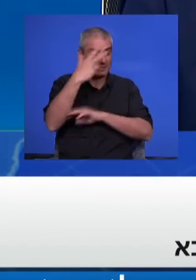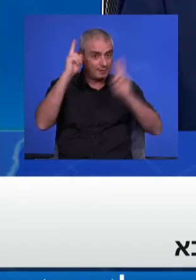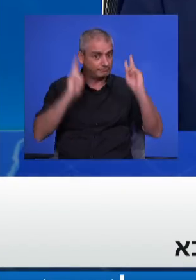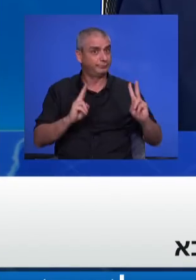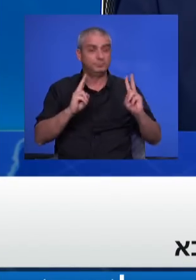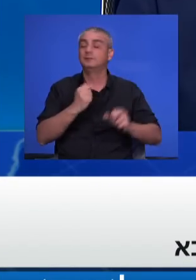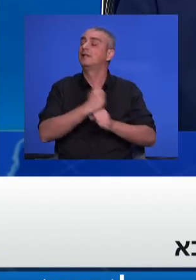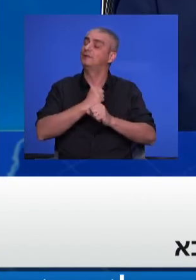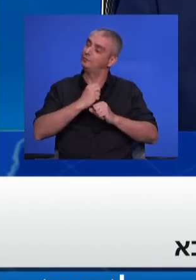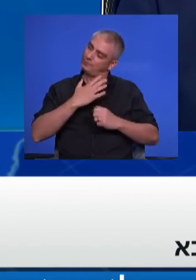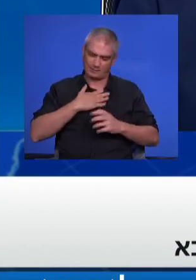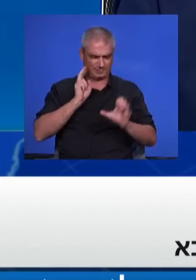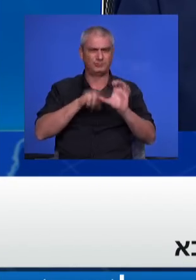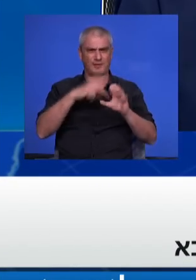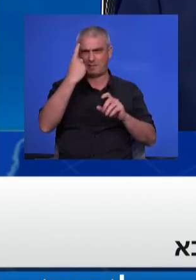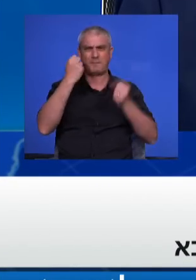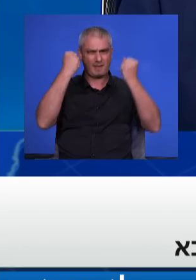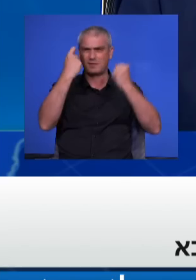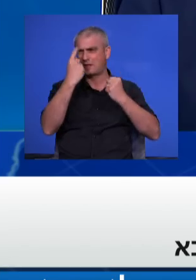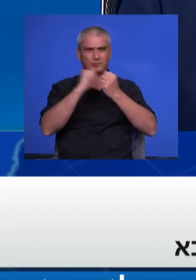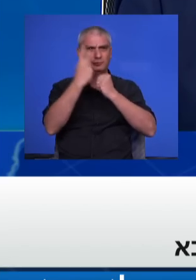janvier 2023.